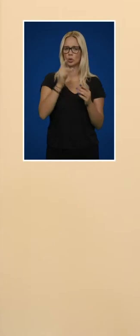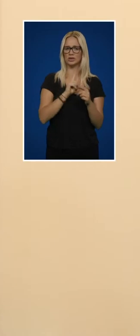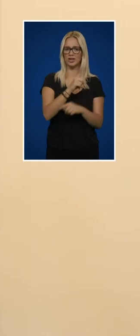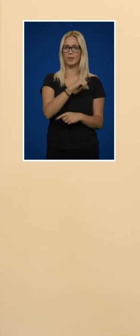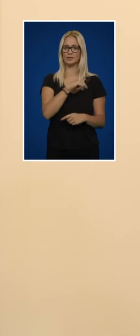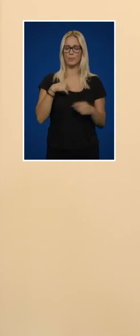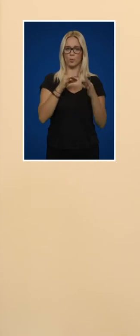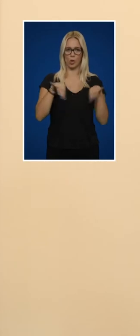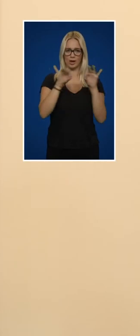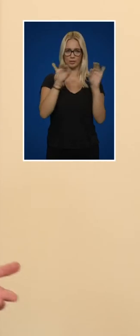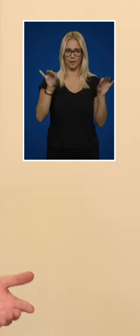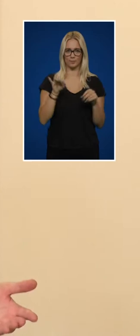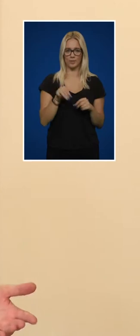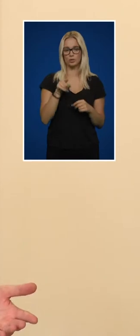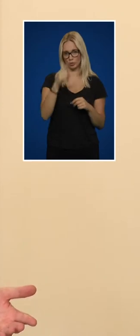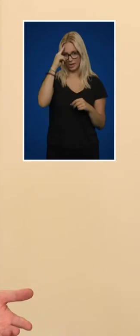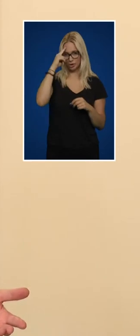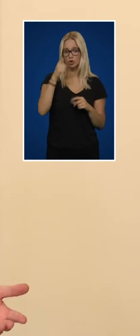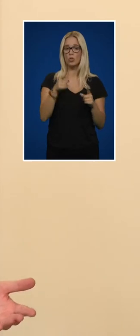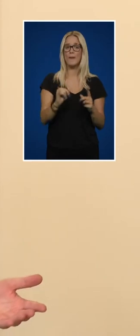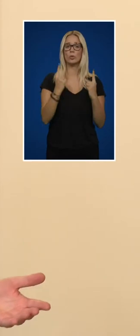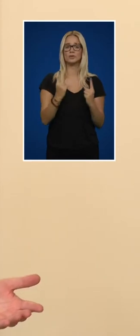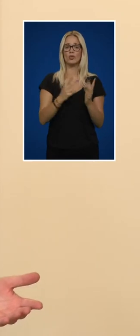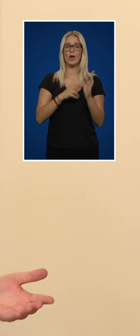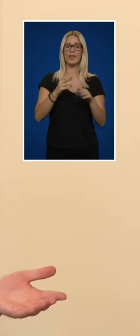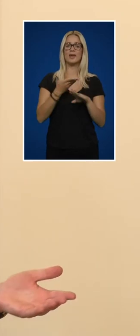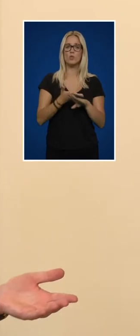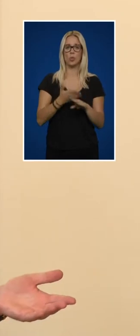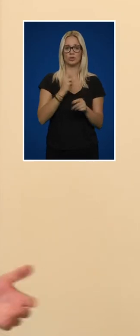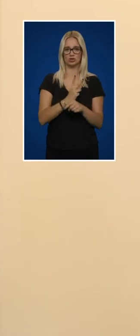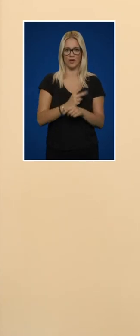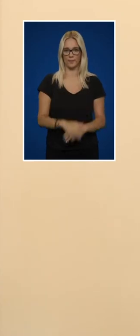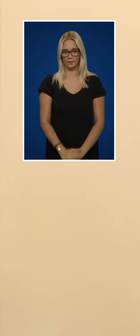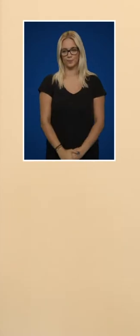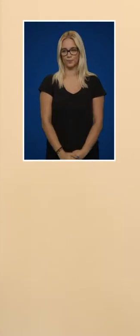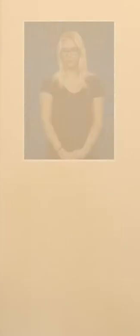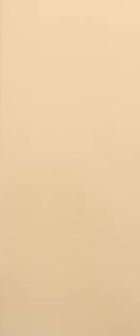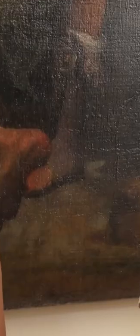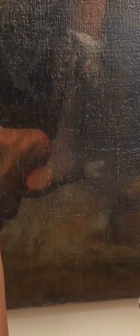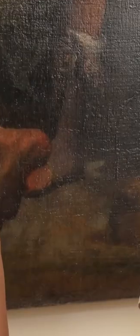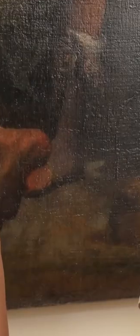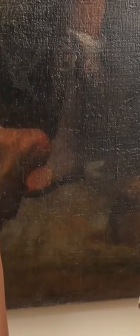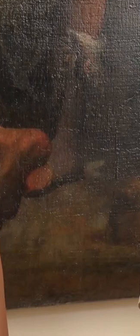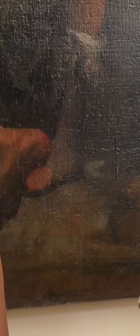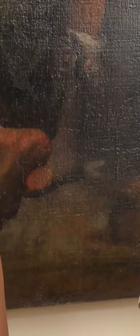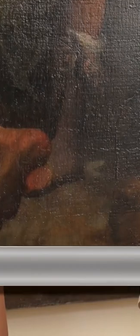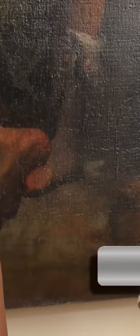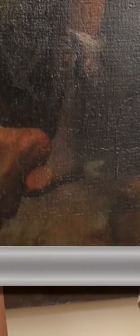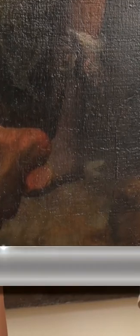samog projekta, međutim, zapravo to je postavljeno i na nivou države. Tako je.